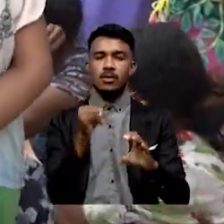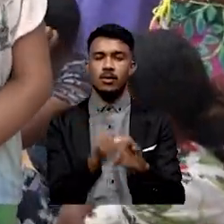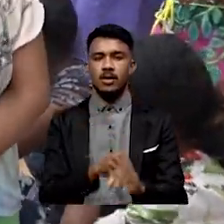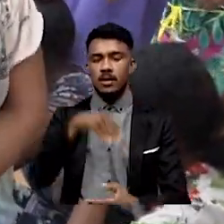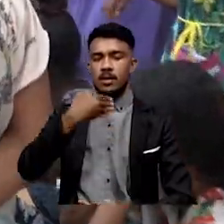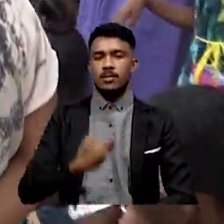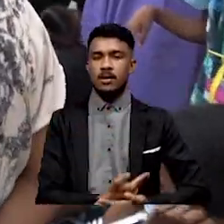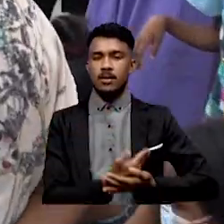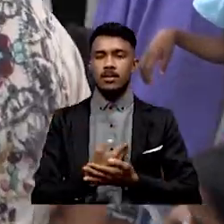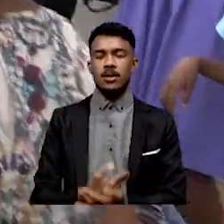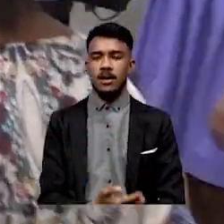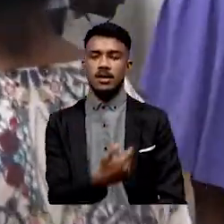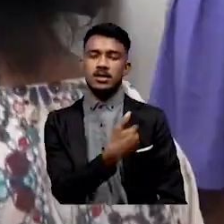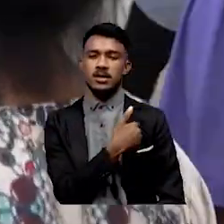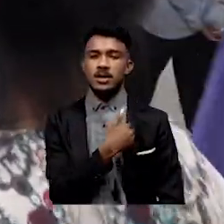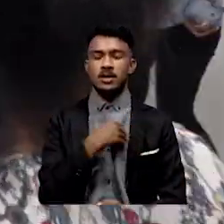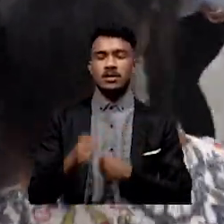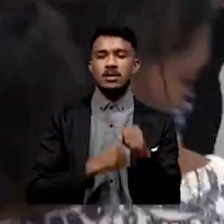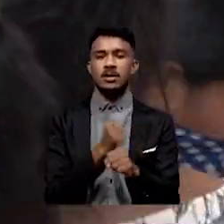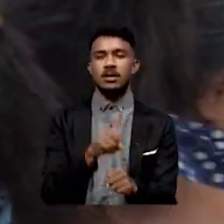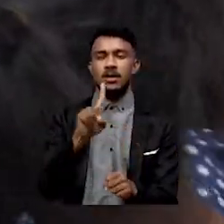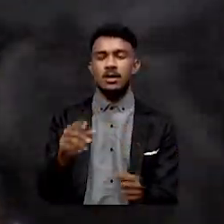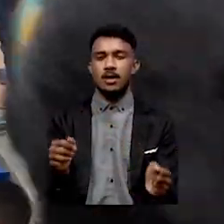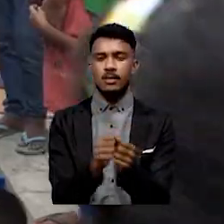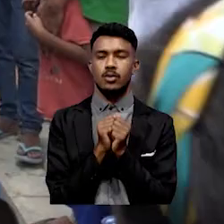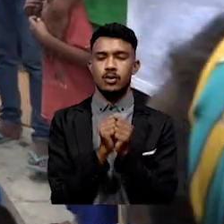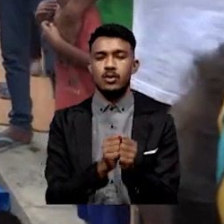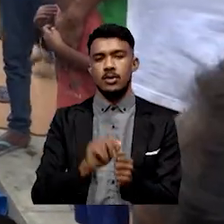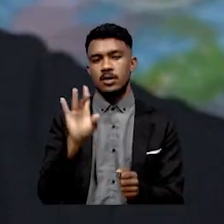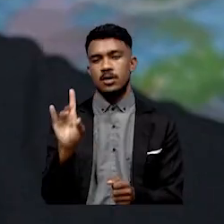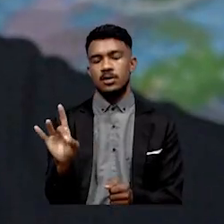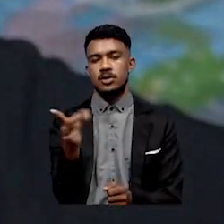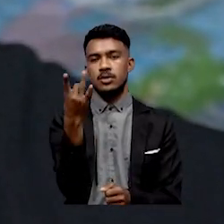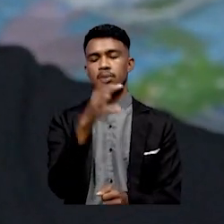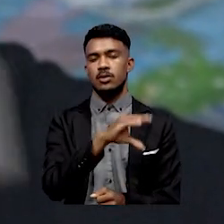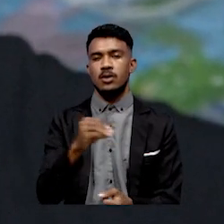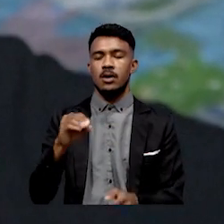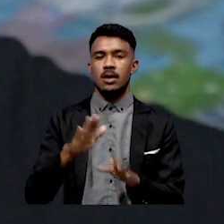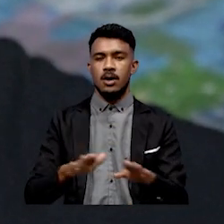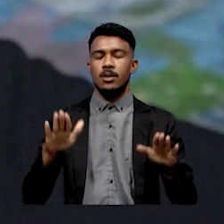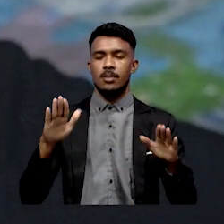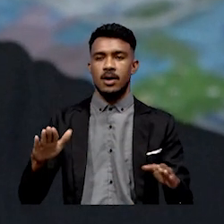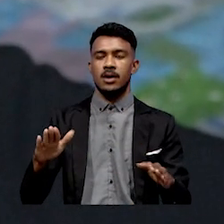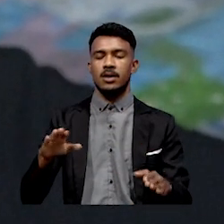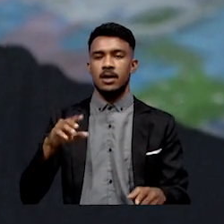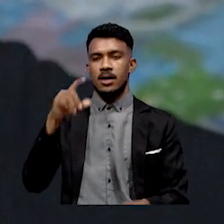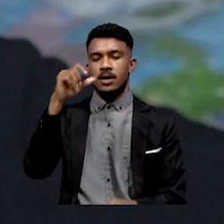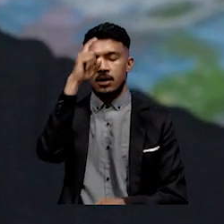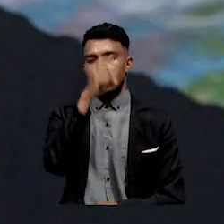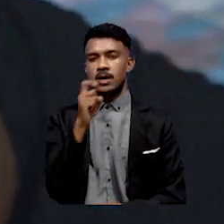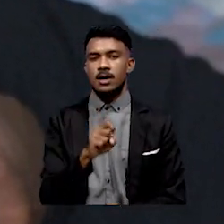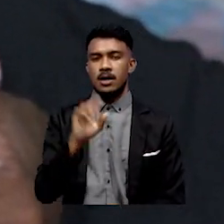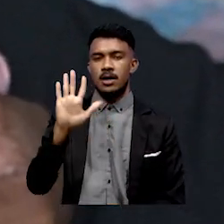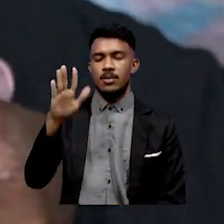nebe sidau tinang ida hamutuk nain sanulu resing walu labari kikuan tinan lima mai kraik nain hat